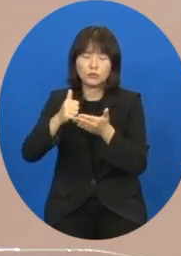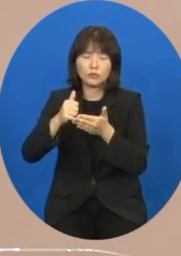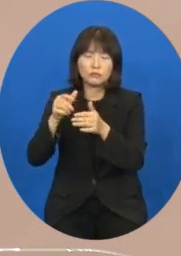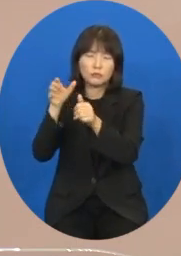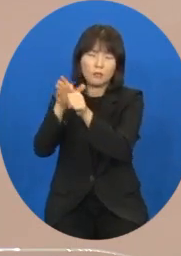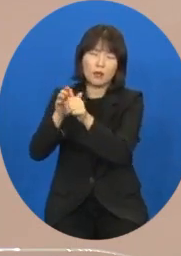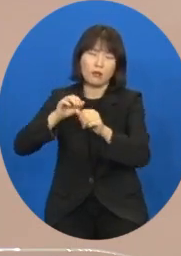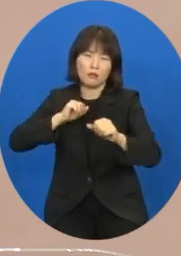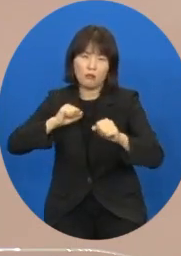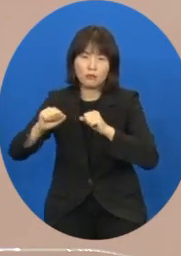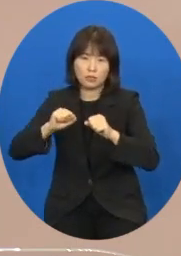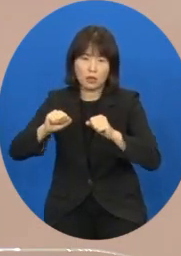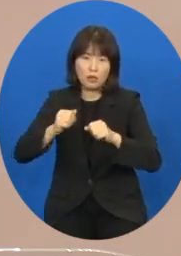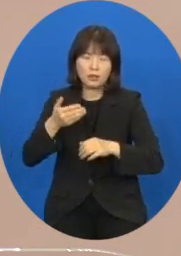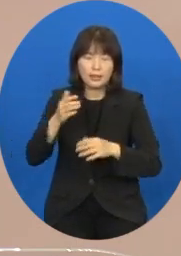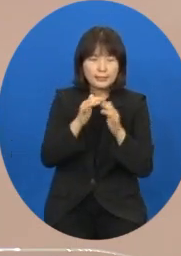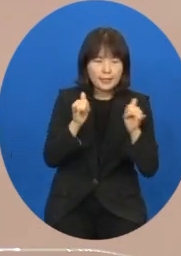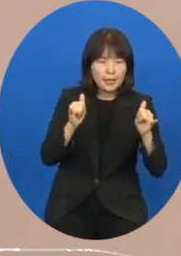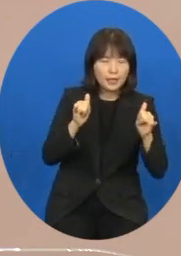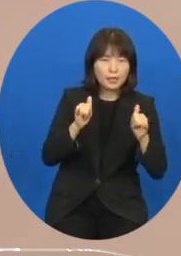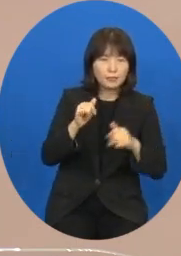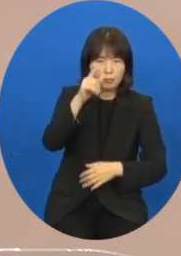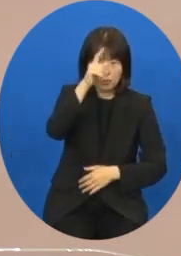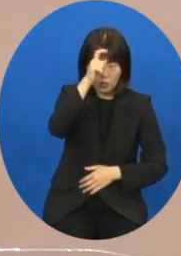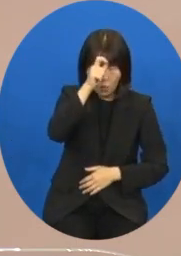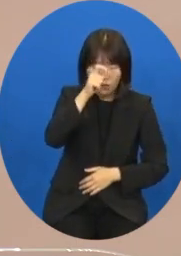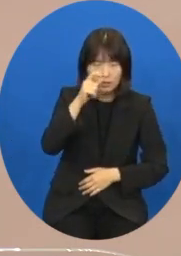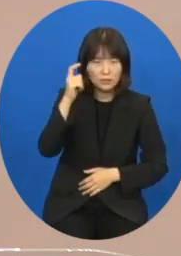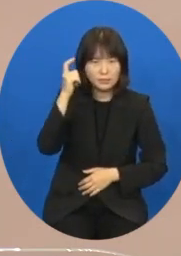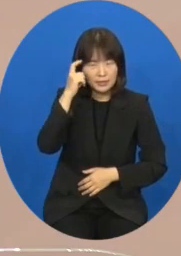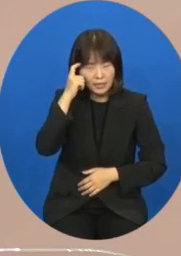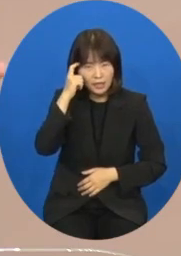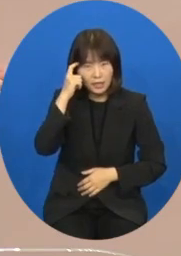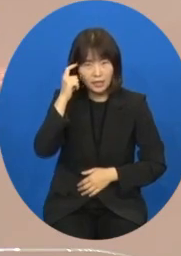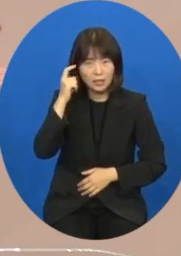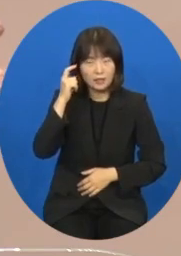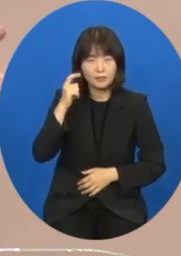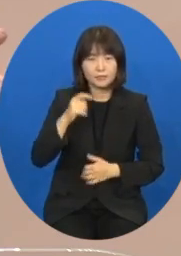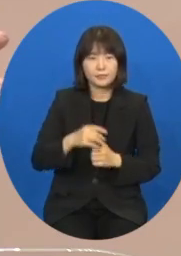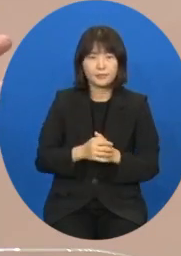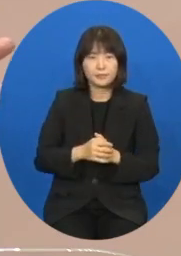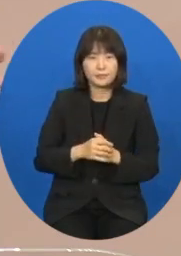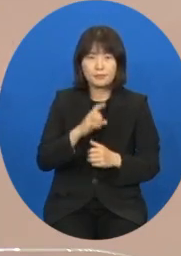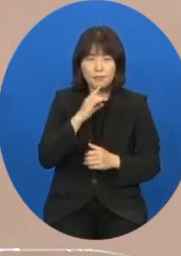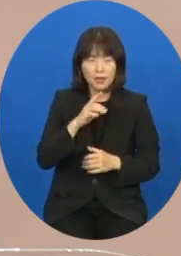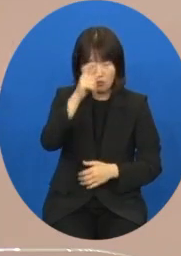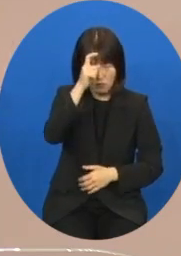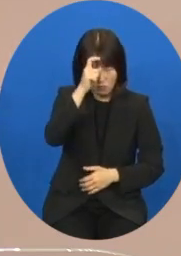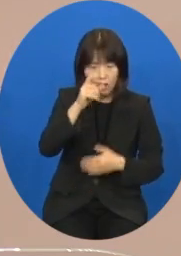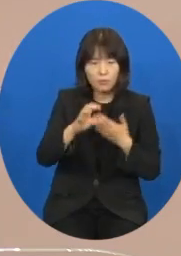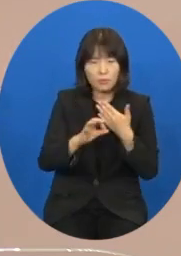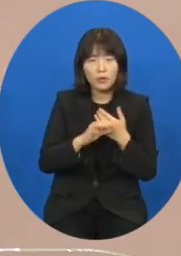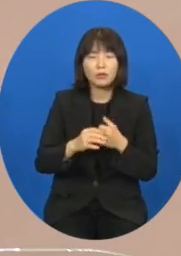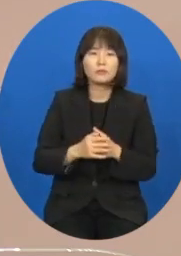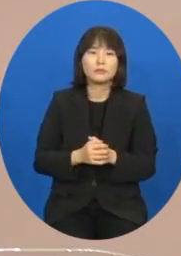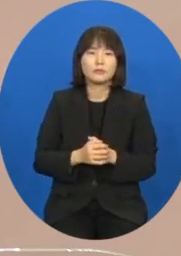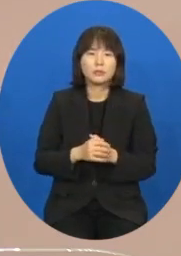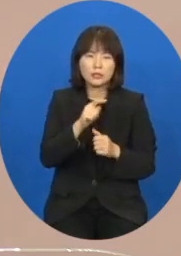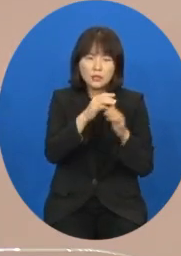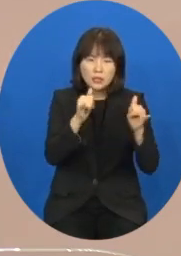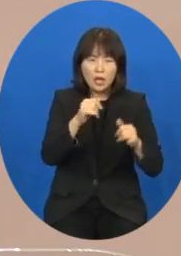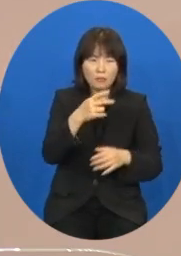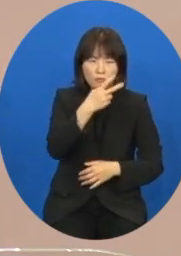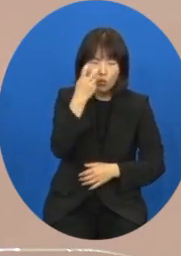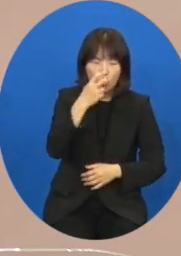계산 판단만 고집하고 된다 안 된다는 말을 섣불리 하는 사람은 아무리 그 사람이 똑똑하고